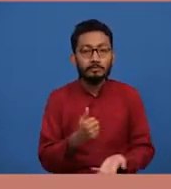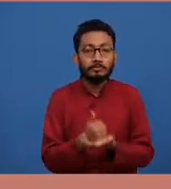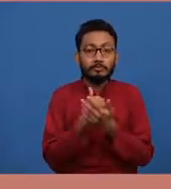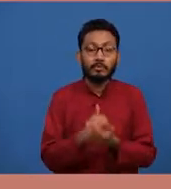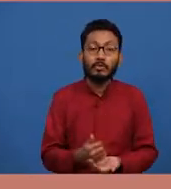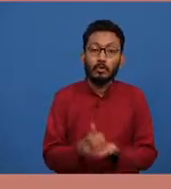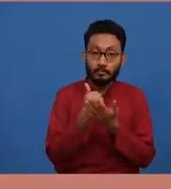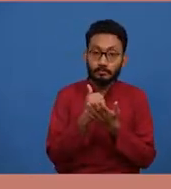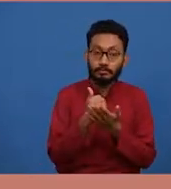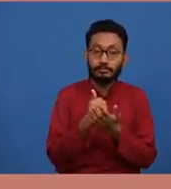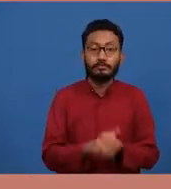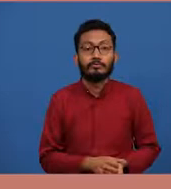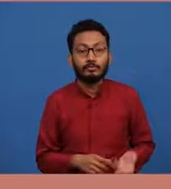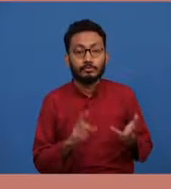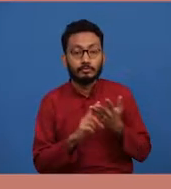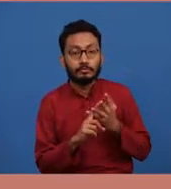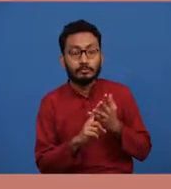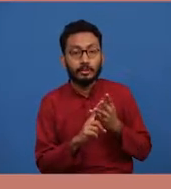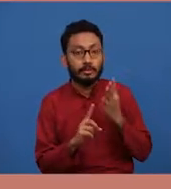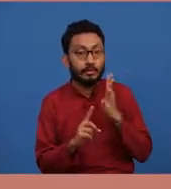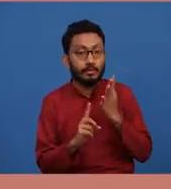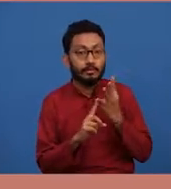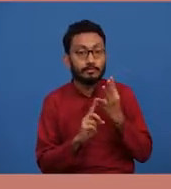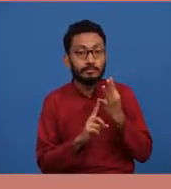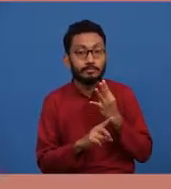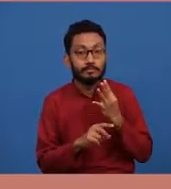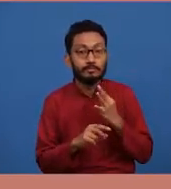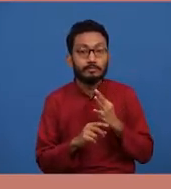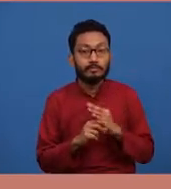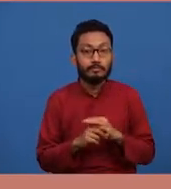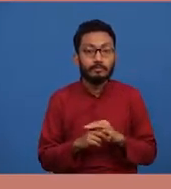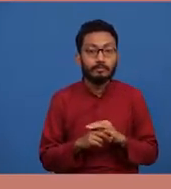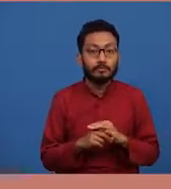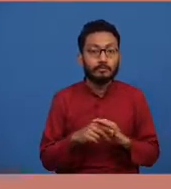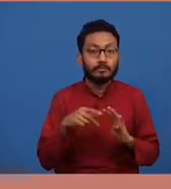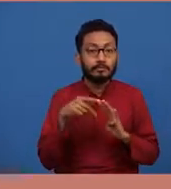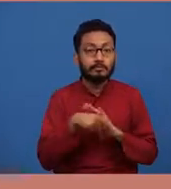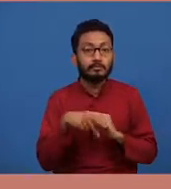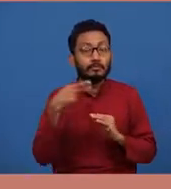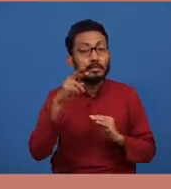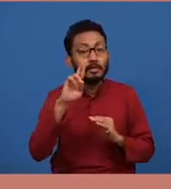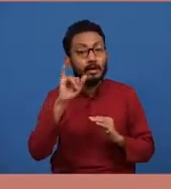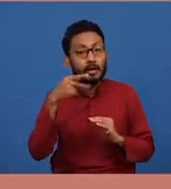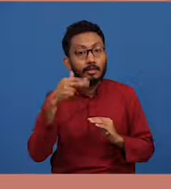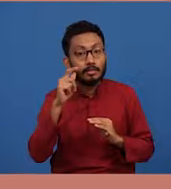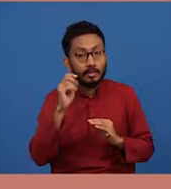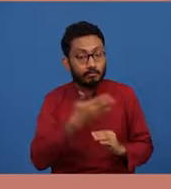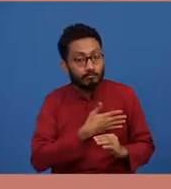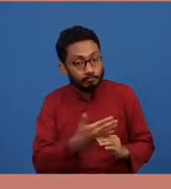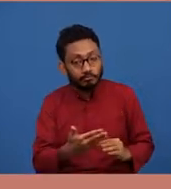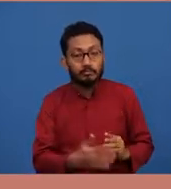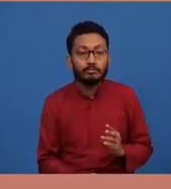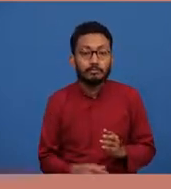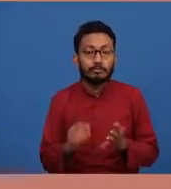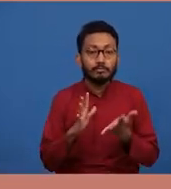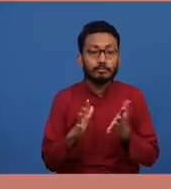tolong-menolong. Keempat, prihatin. Kelima, hormat-menghormati.